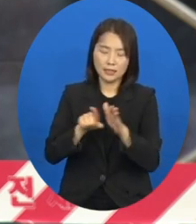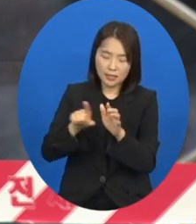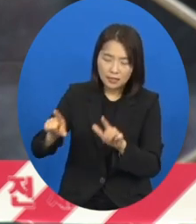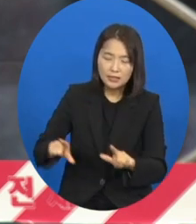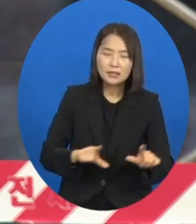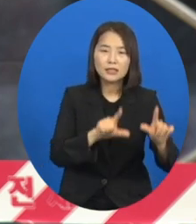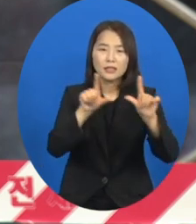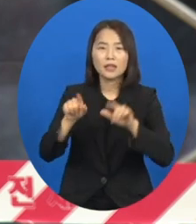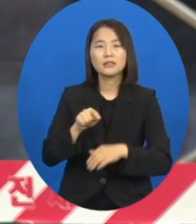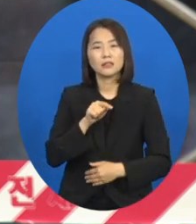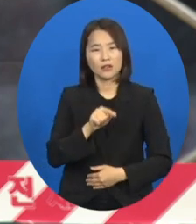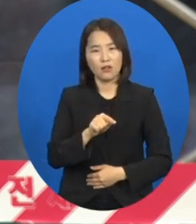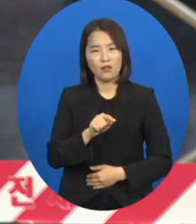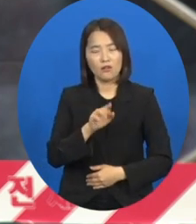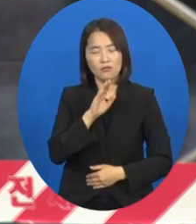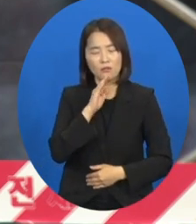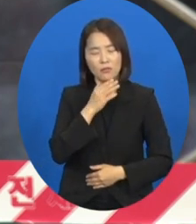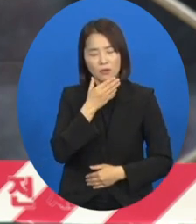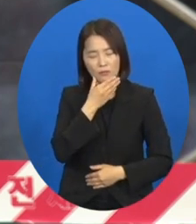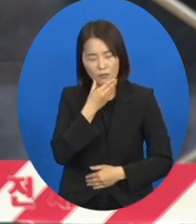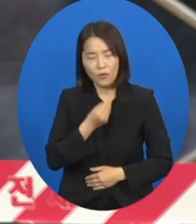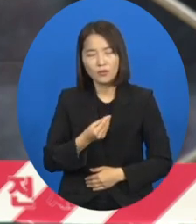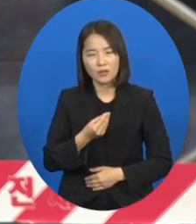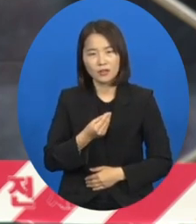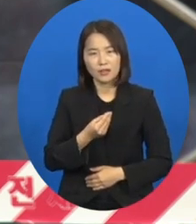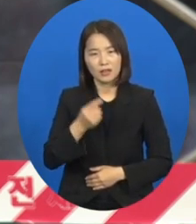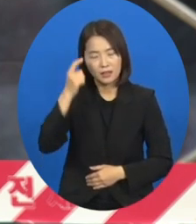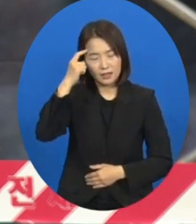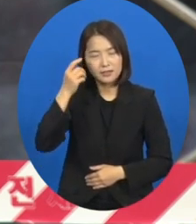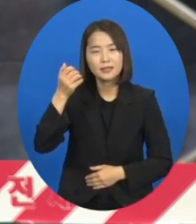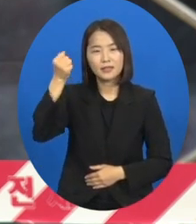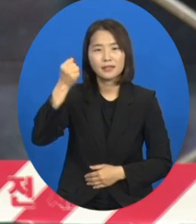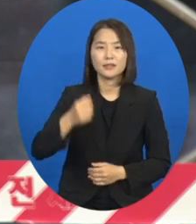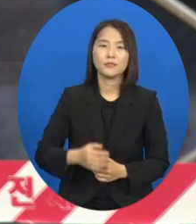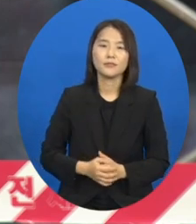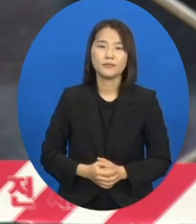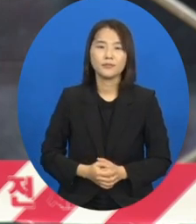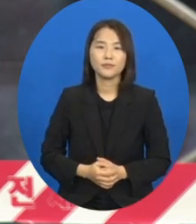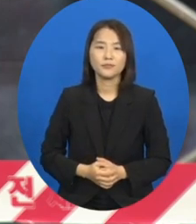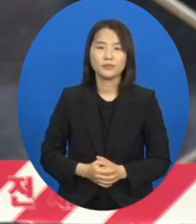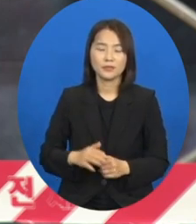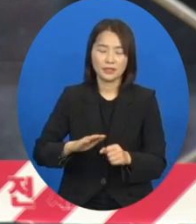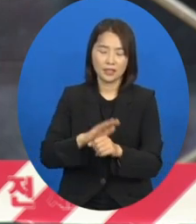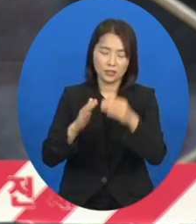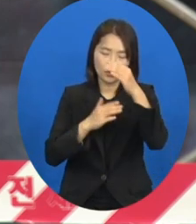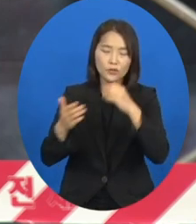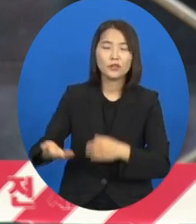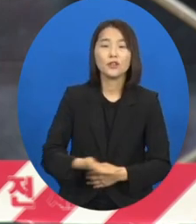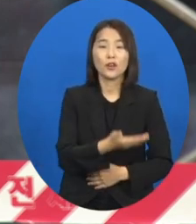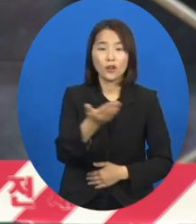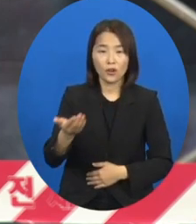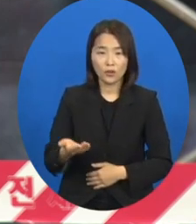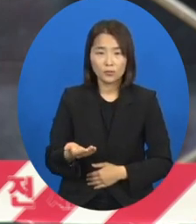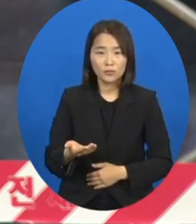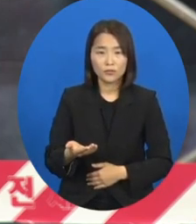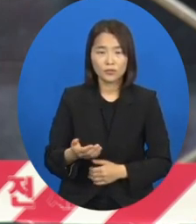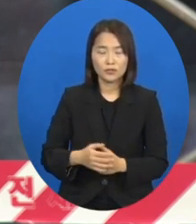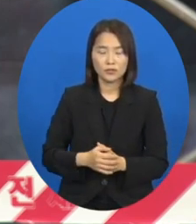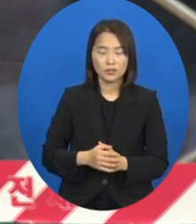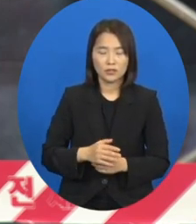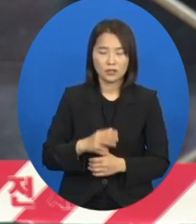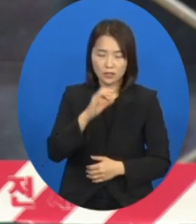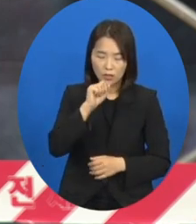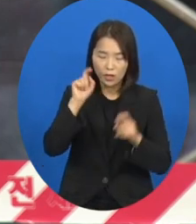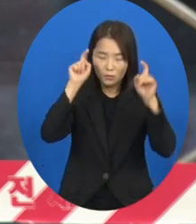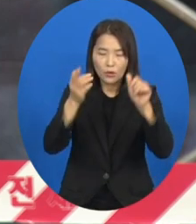것이 얼마나 복인가라는 생각을 하게 되었습니다. 사랑하는 성도 여러분, 우리